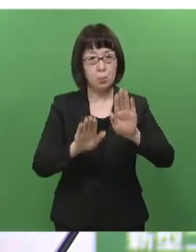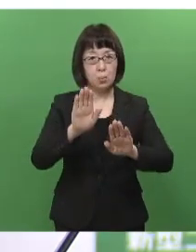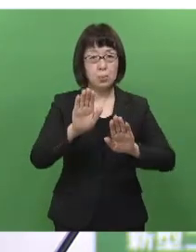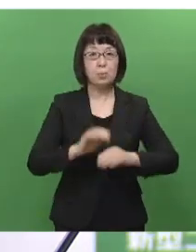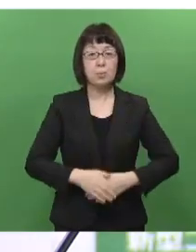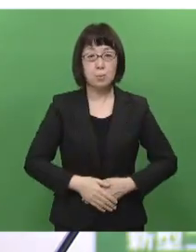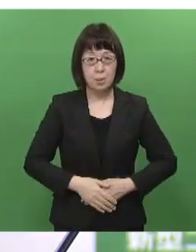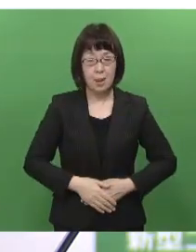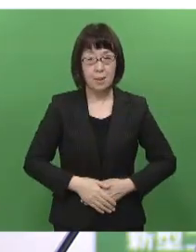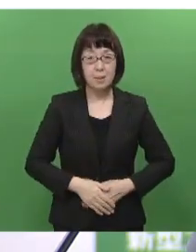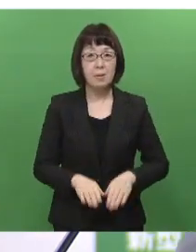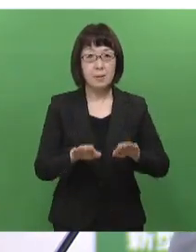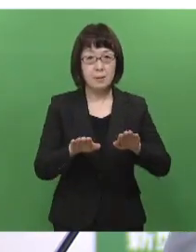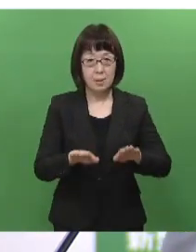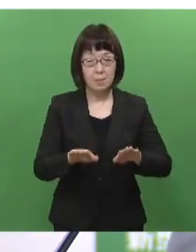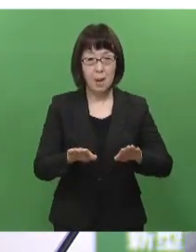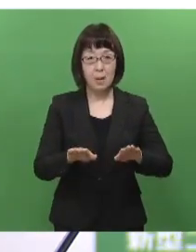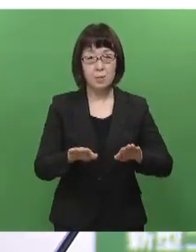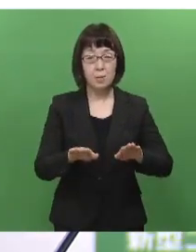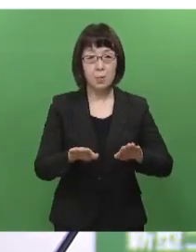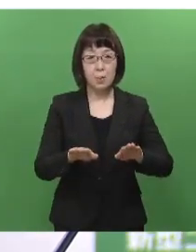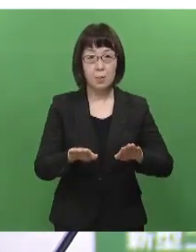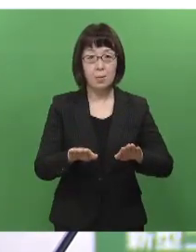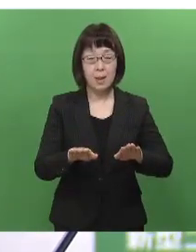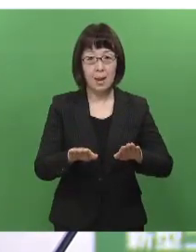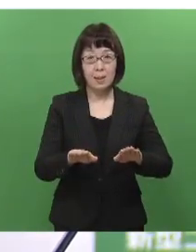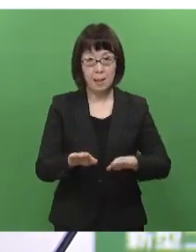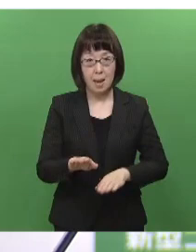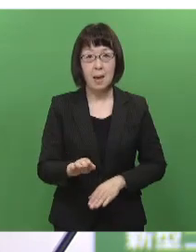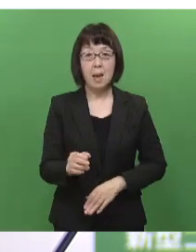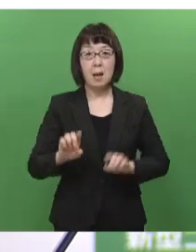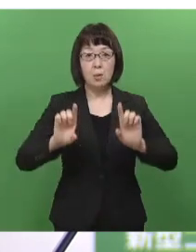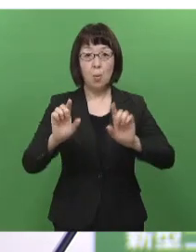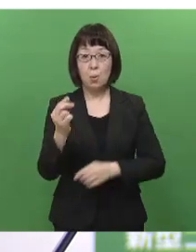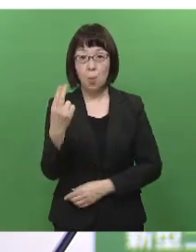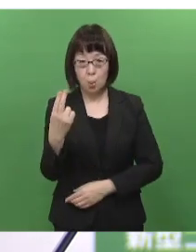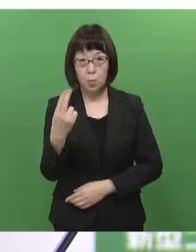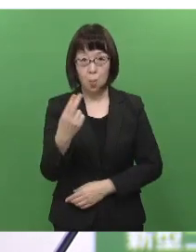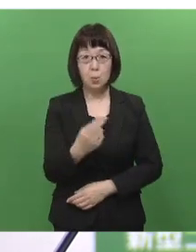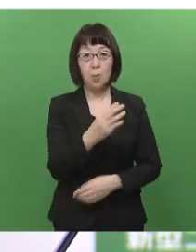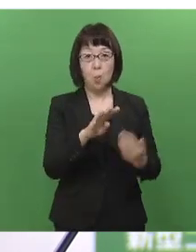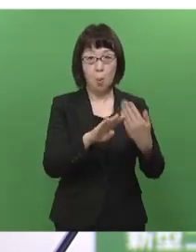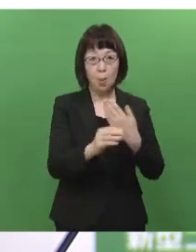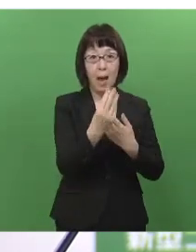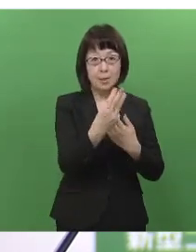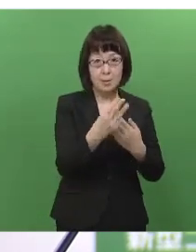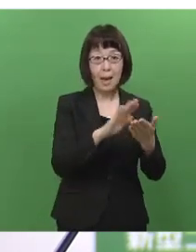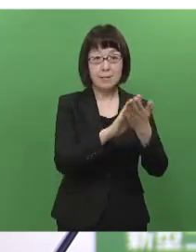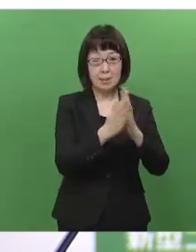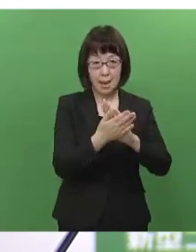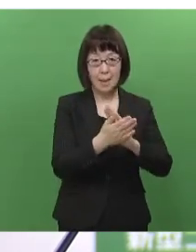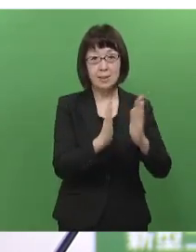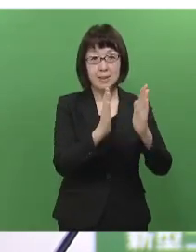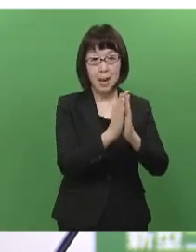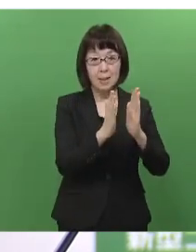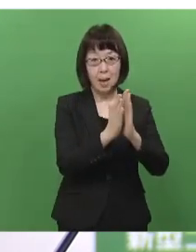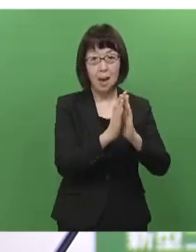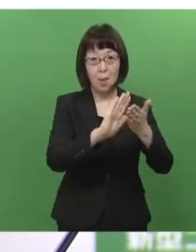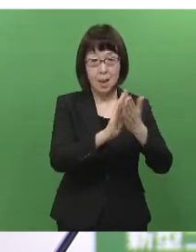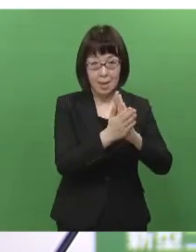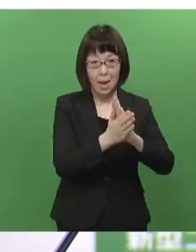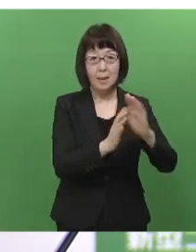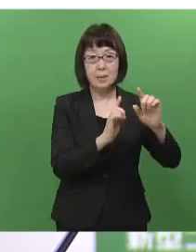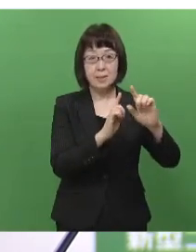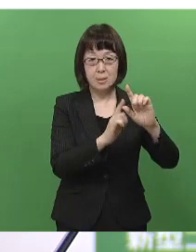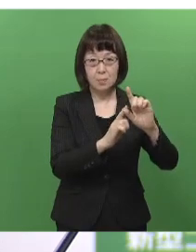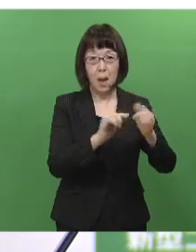危機的な状況を踏まえまして、1都3県でワンボイスで連携いたしまして、国、府市町村とも